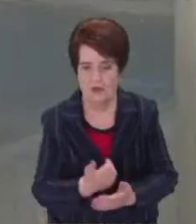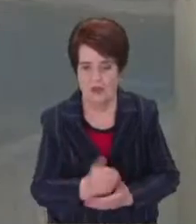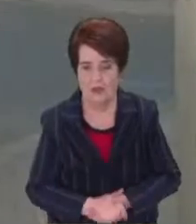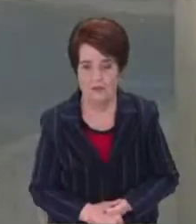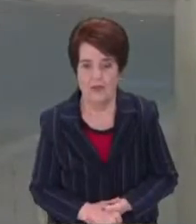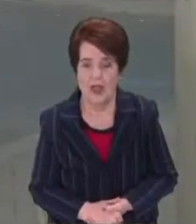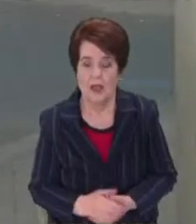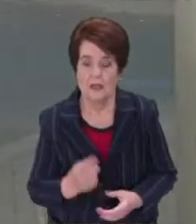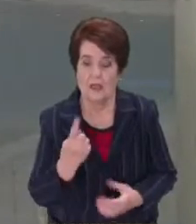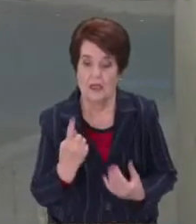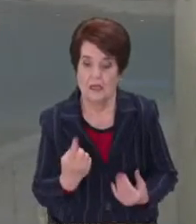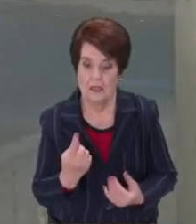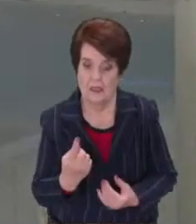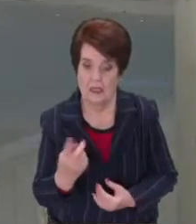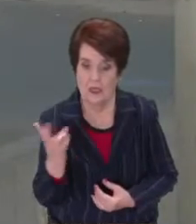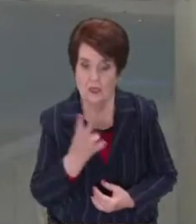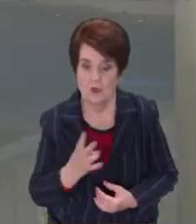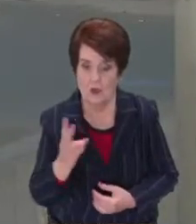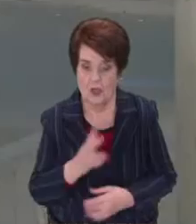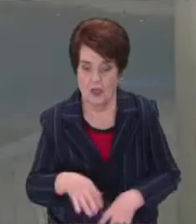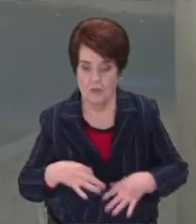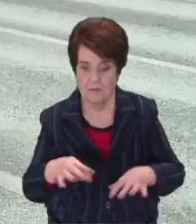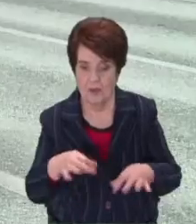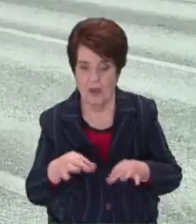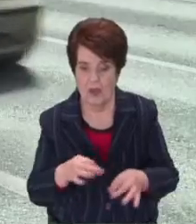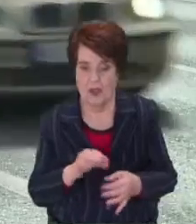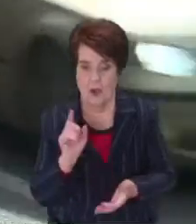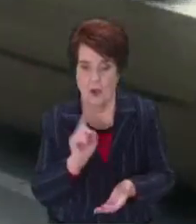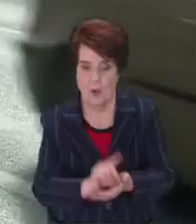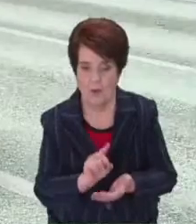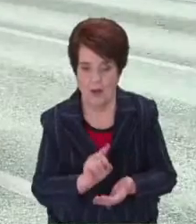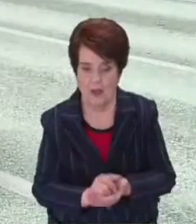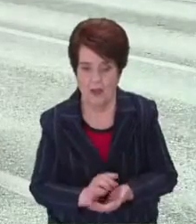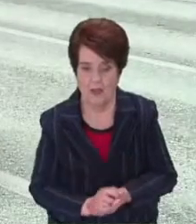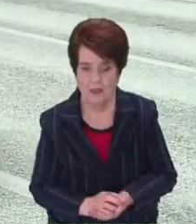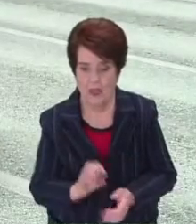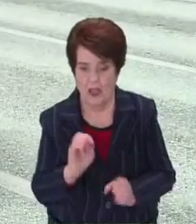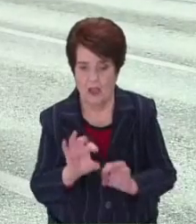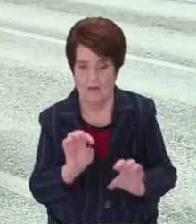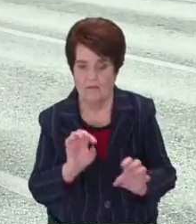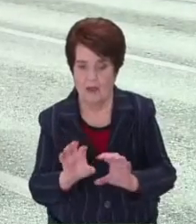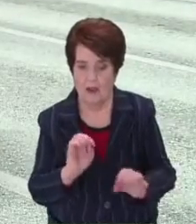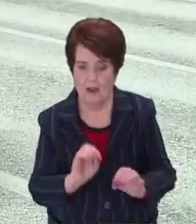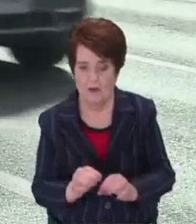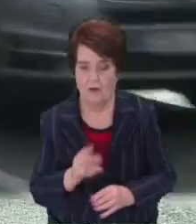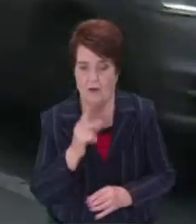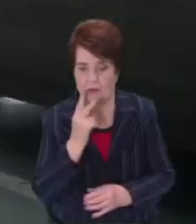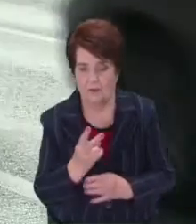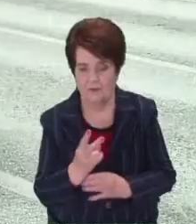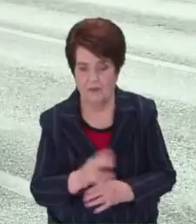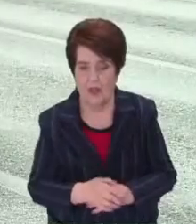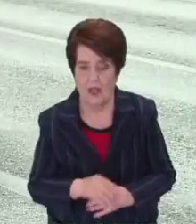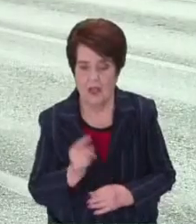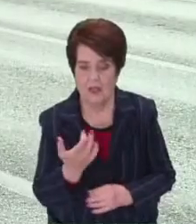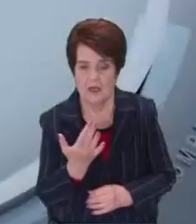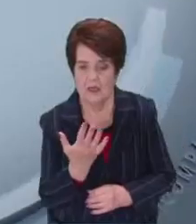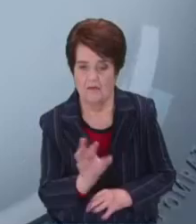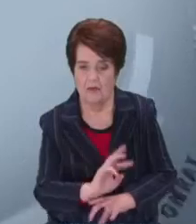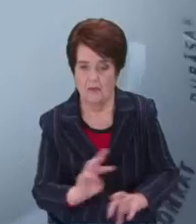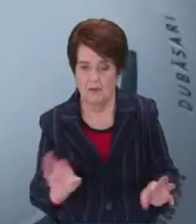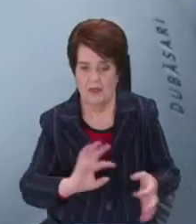Din 1 noiembrie, conducătorii auto sunt obligați să conecteze faza scurtă a farurilor și pe timp de zi. Detalii în câteva